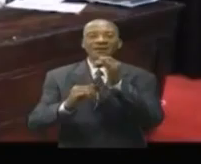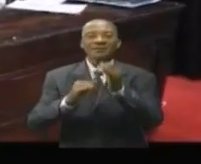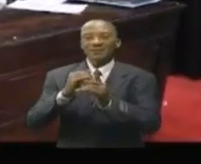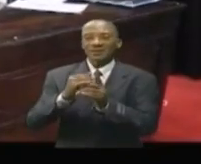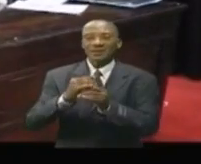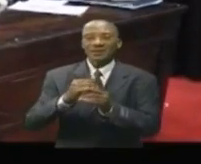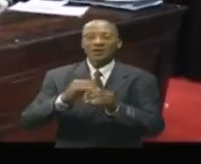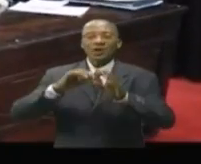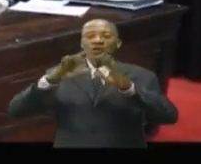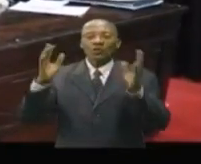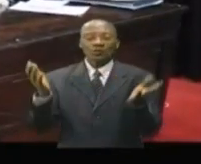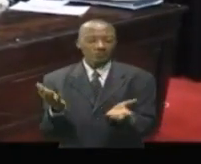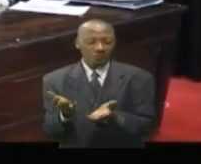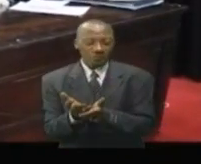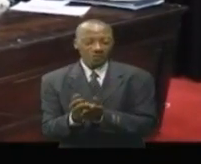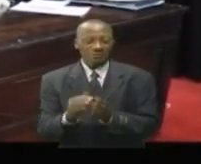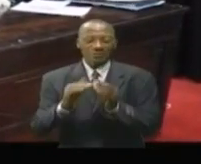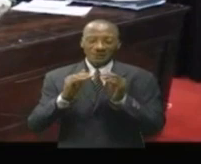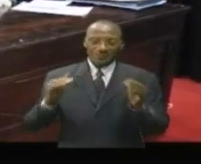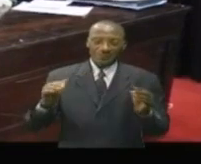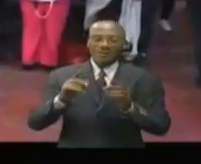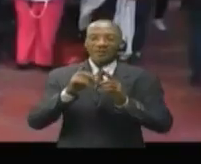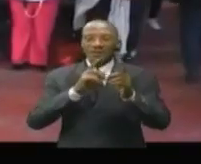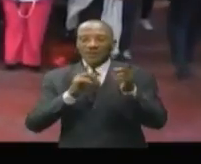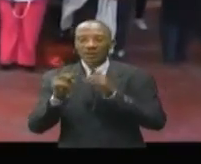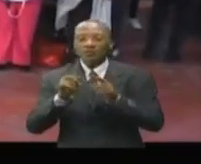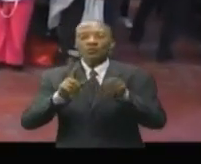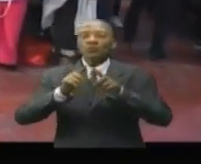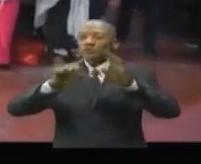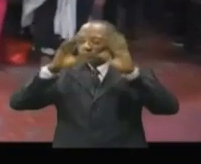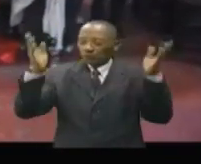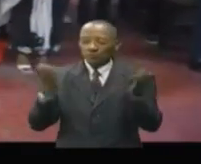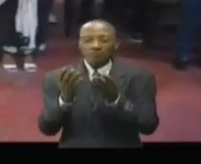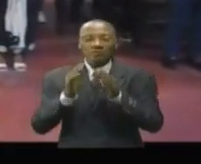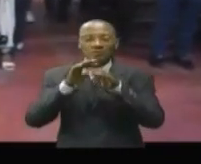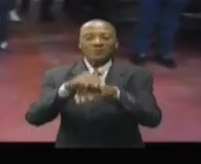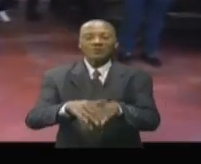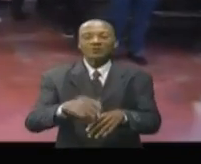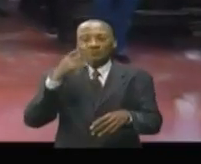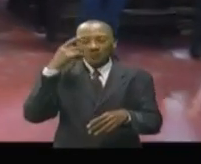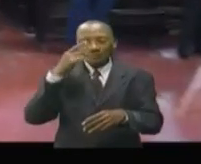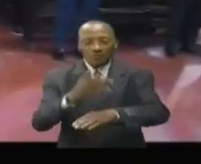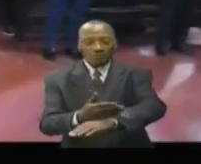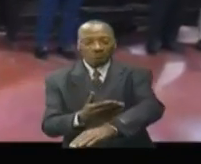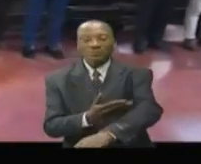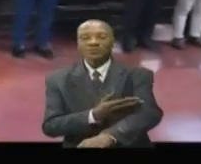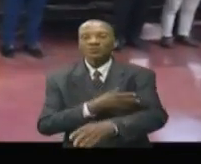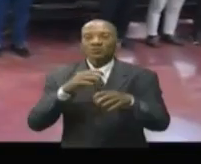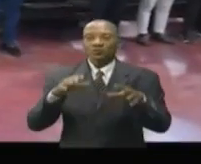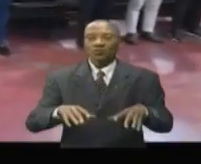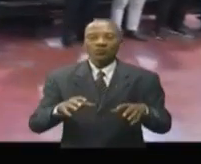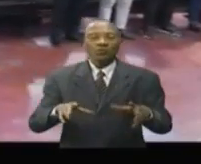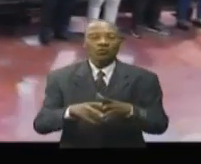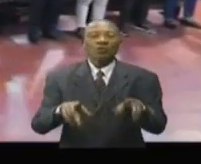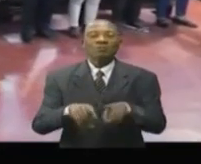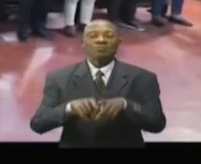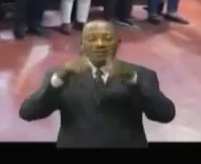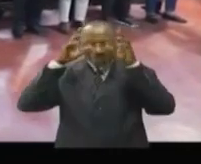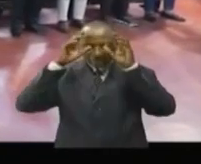favorise la paix, le dialogue et la contribution de tous à la prospérité de la RDC telle que prônée par le chef de